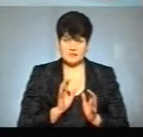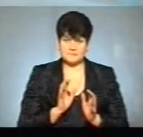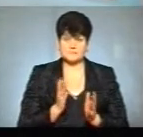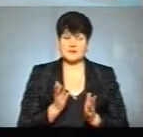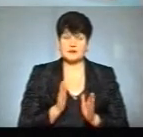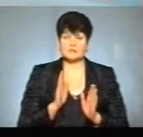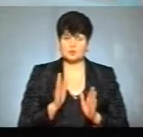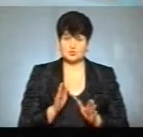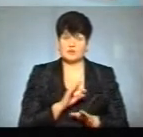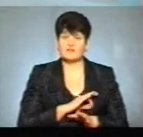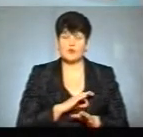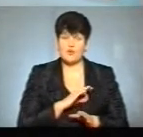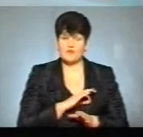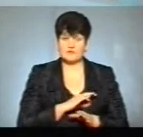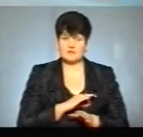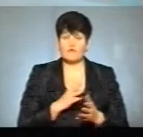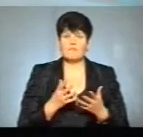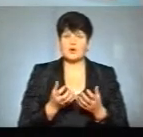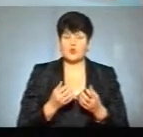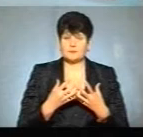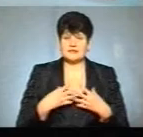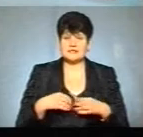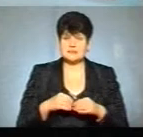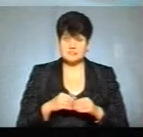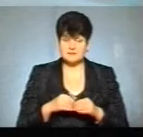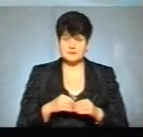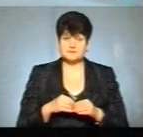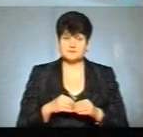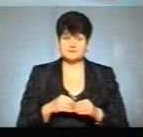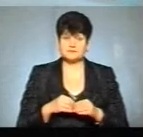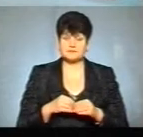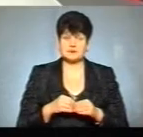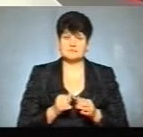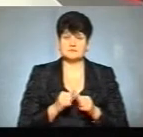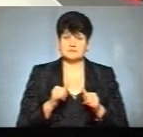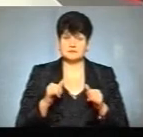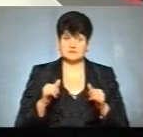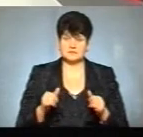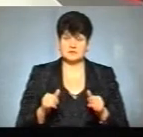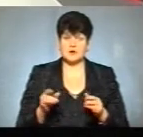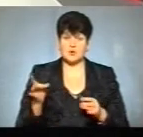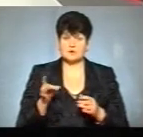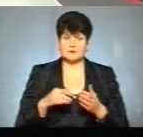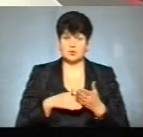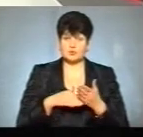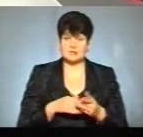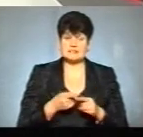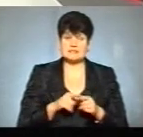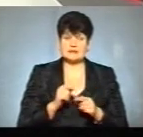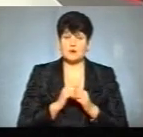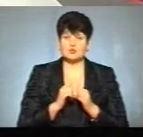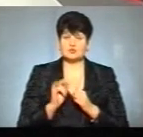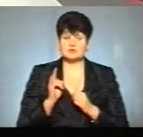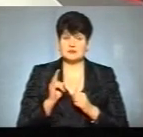будуть виховуватись в прийомних сім'ях чи будинках сімейного типу, зростає суттєво розмір допомоги. Це на кожну дитину